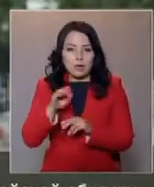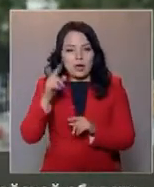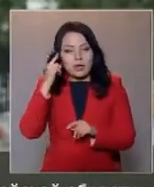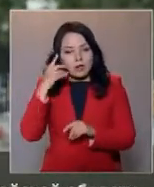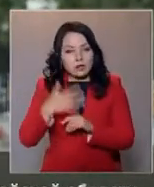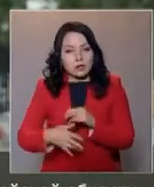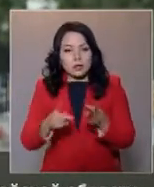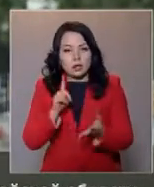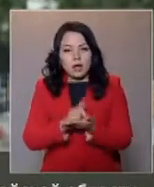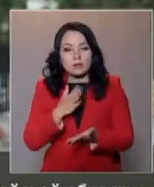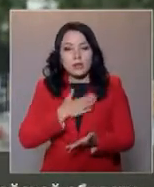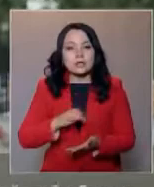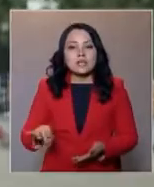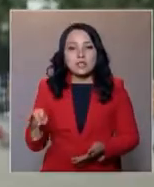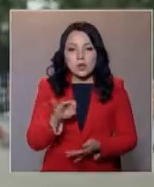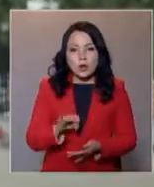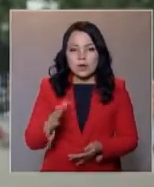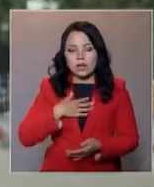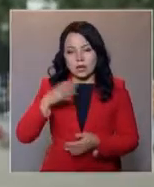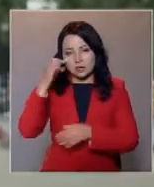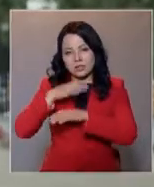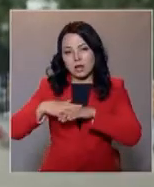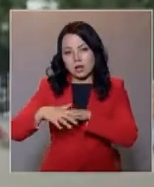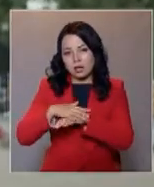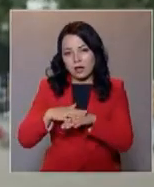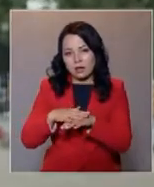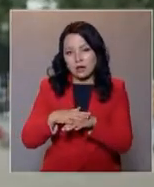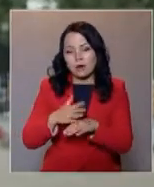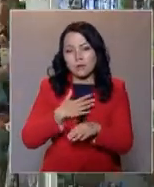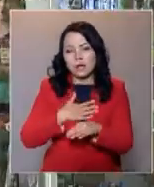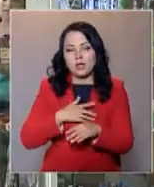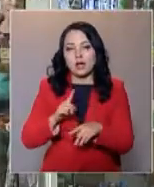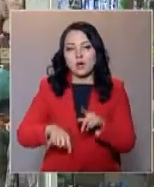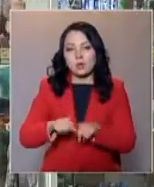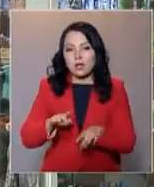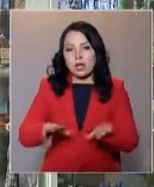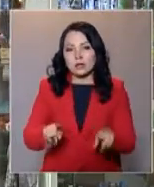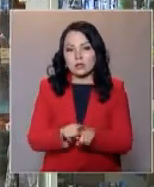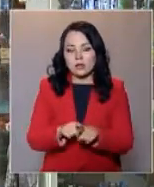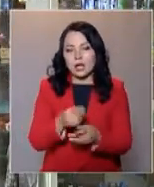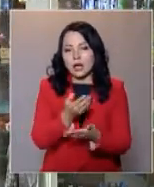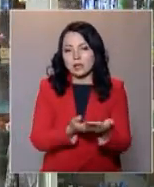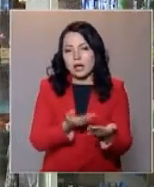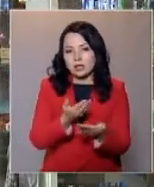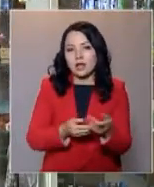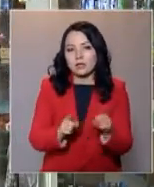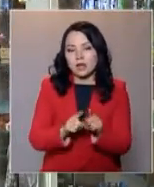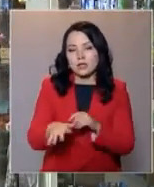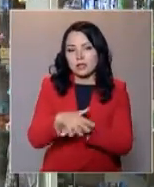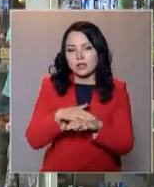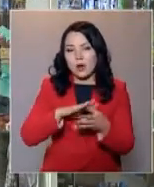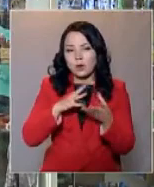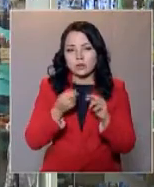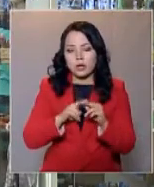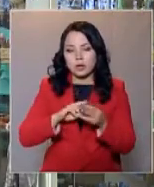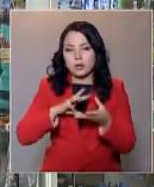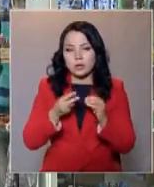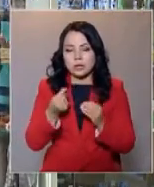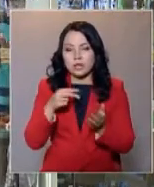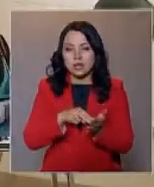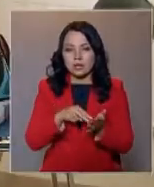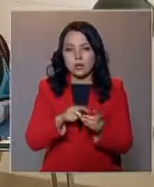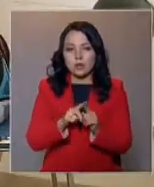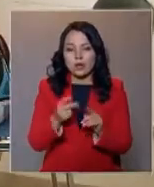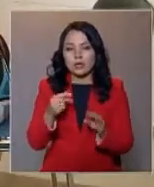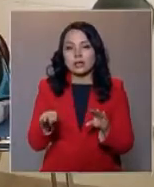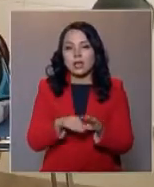это наша история, это наша страна, это наша малая родина. Для справки, за этот год общий объем оказанных туристских